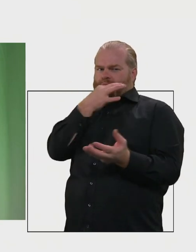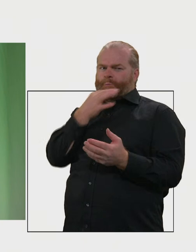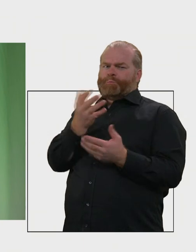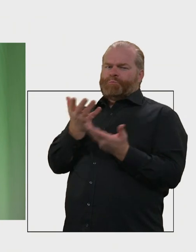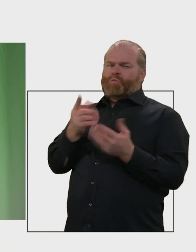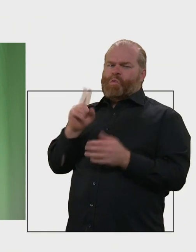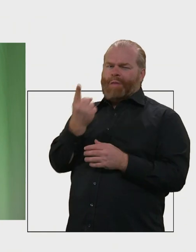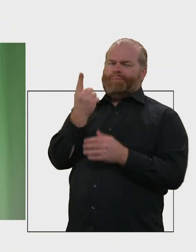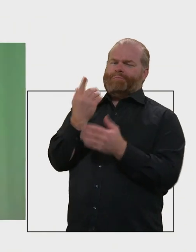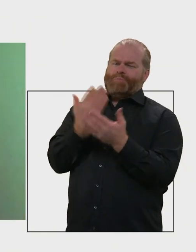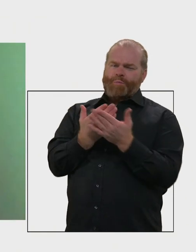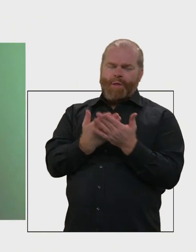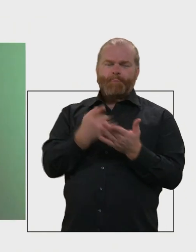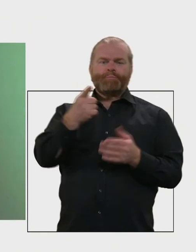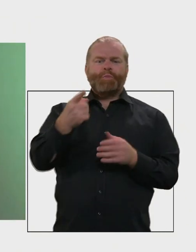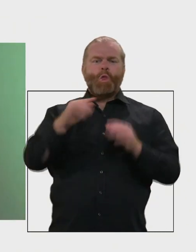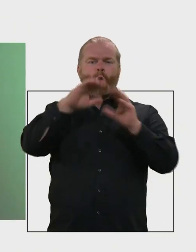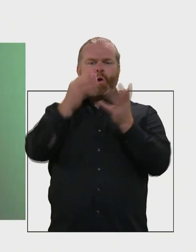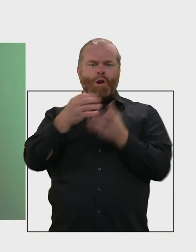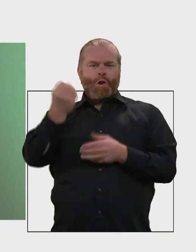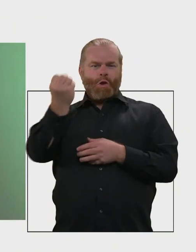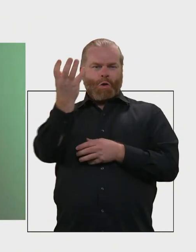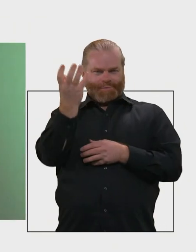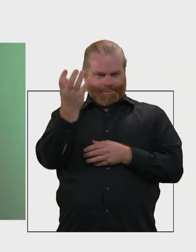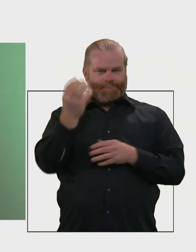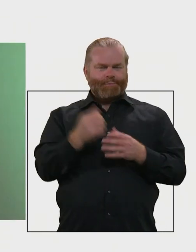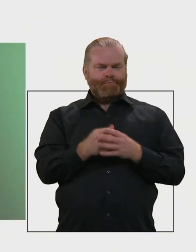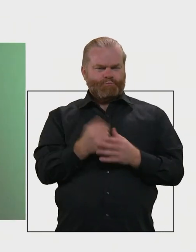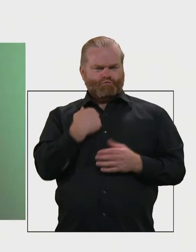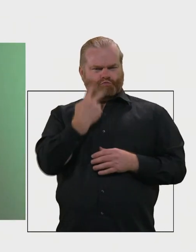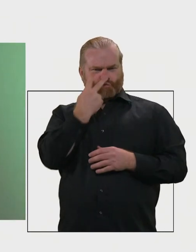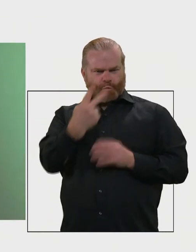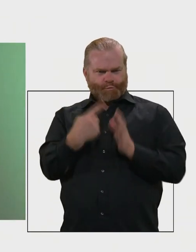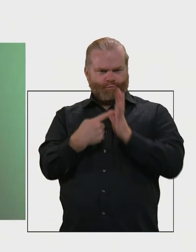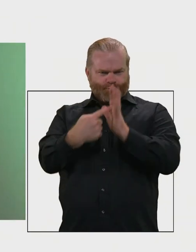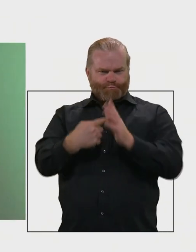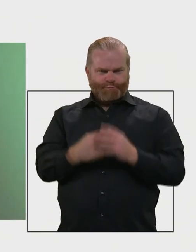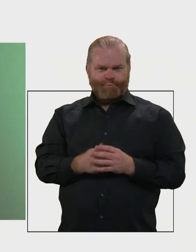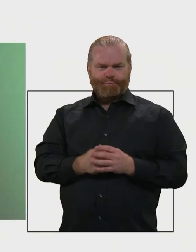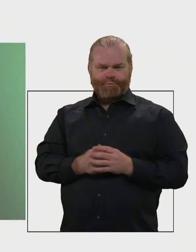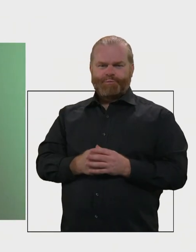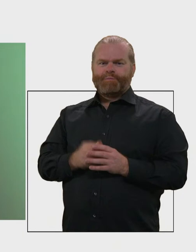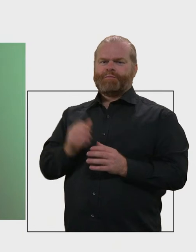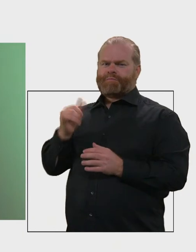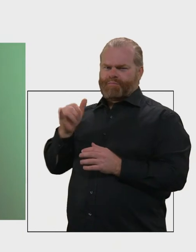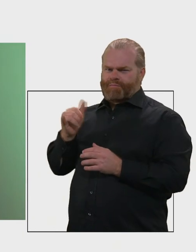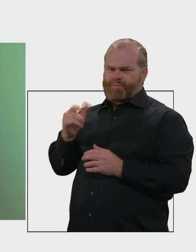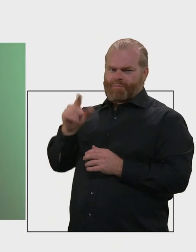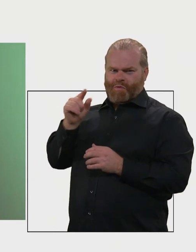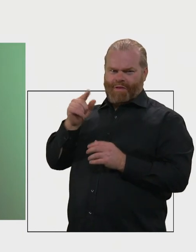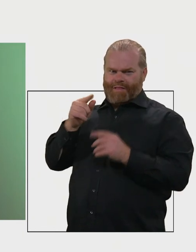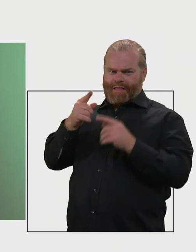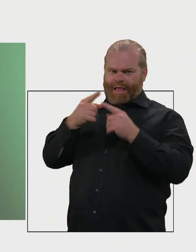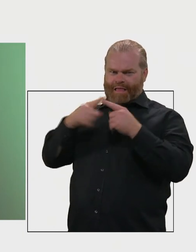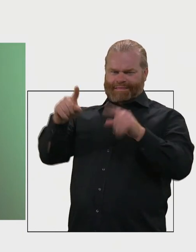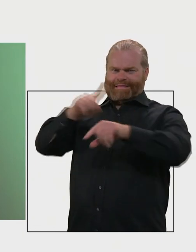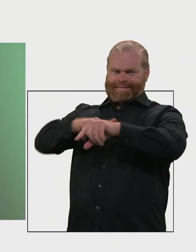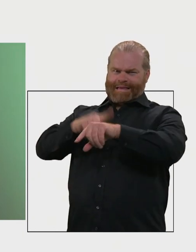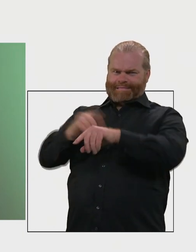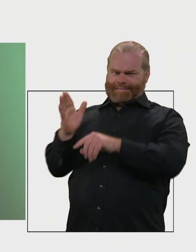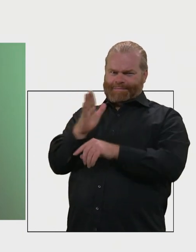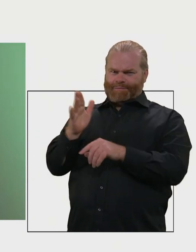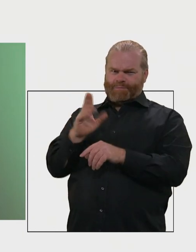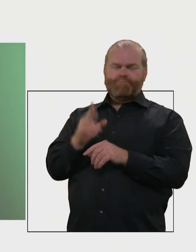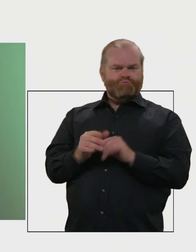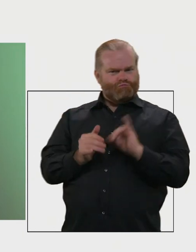das zweite Beispiel, die Kugelleuchten, geht nochmal in eine ganz andere Zeit. Und das können wir jetzt auch gerne abspielen und parallel